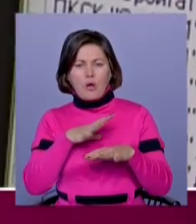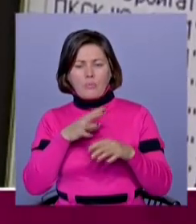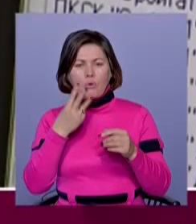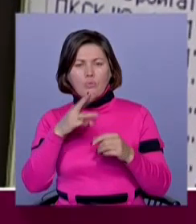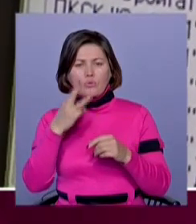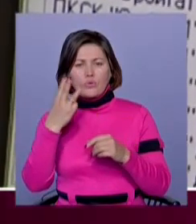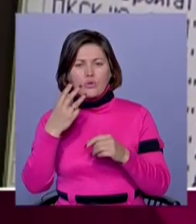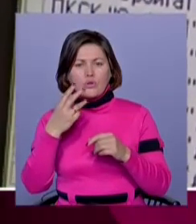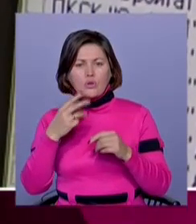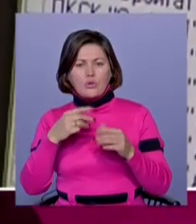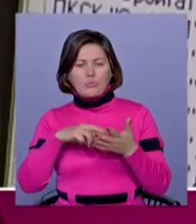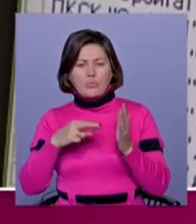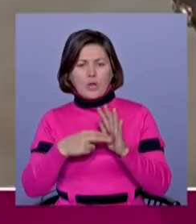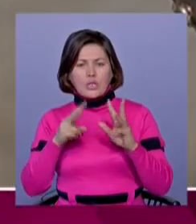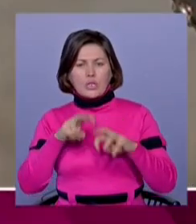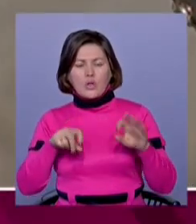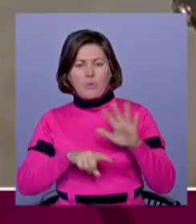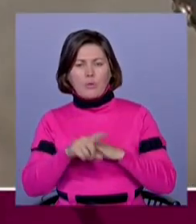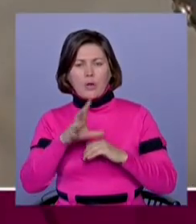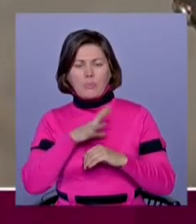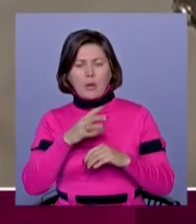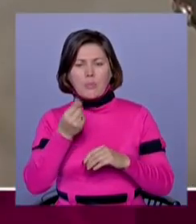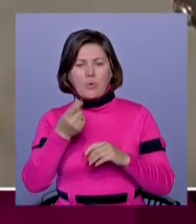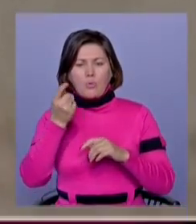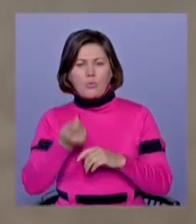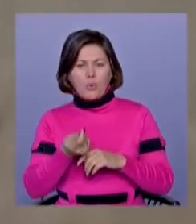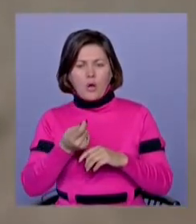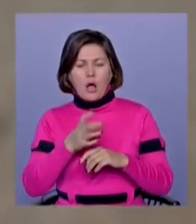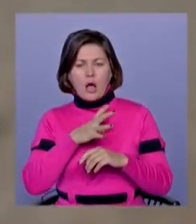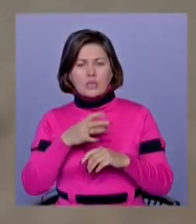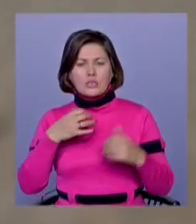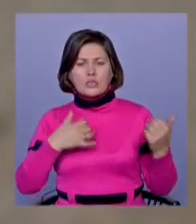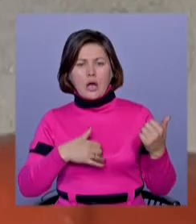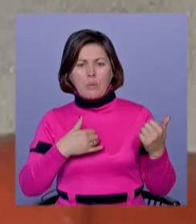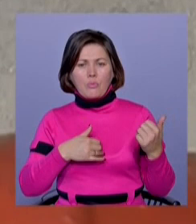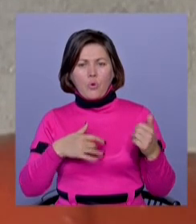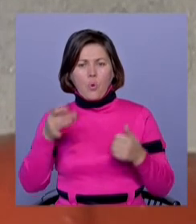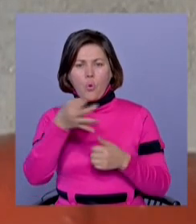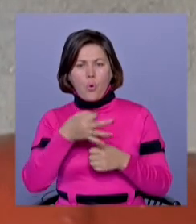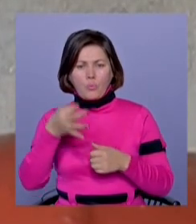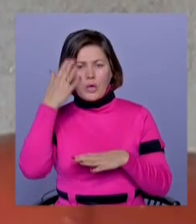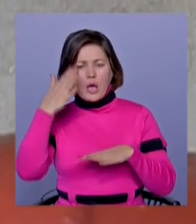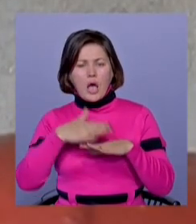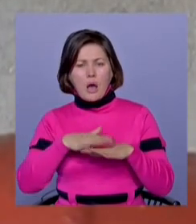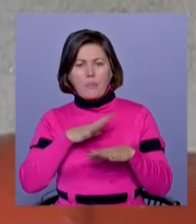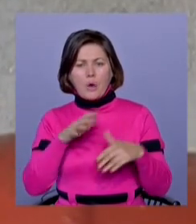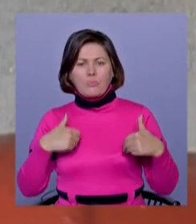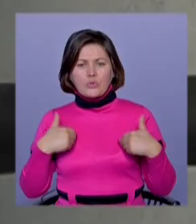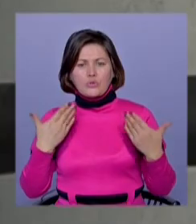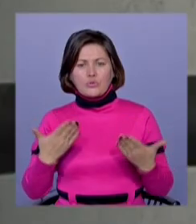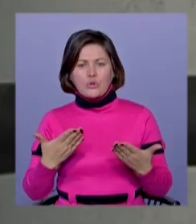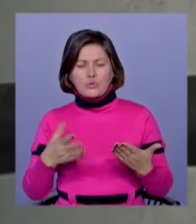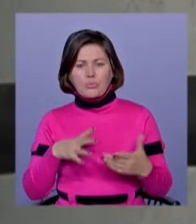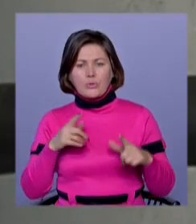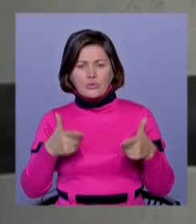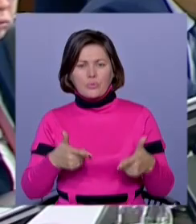тыс тексеріс басталыпты. Ал бағаларды төмендету бойынша Жамбыл облысының әкімдігінен ұсыныс түсіпті.